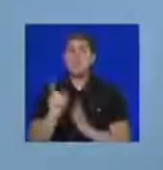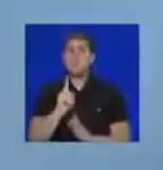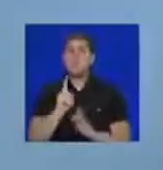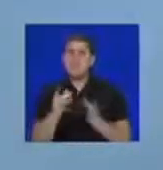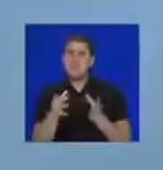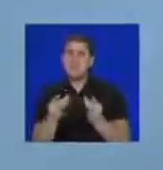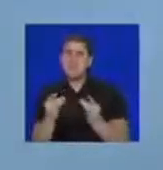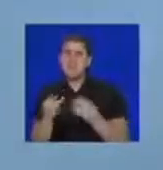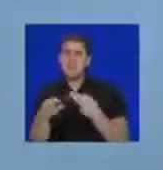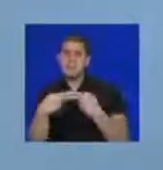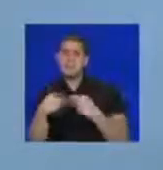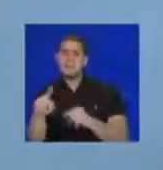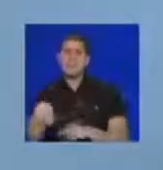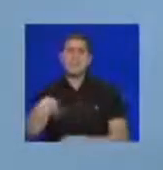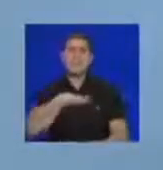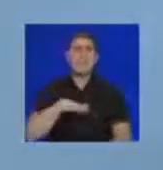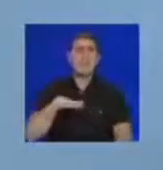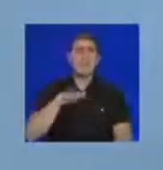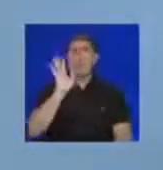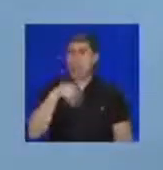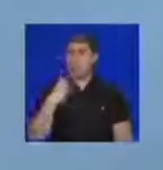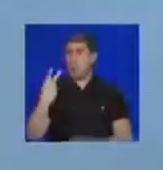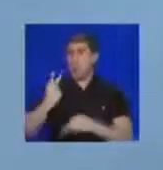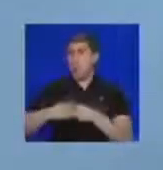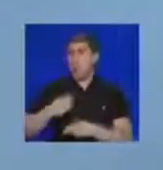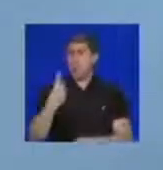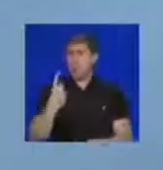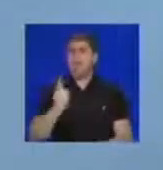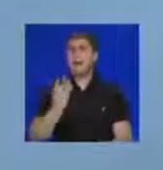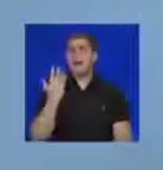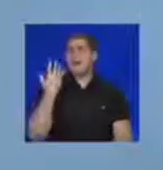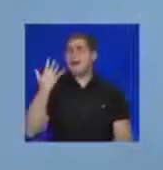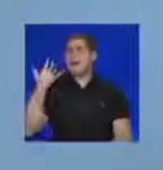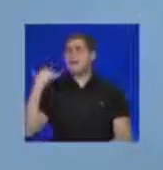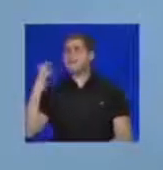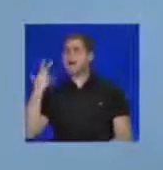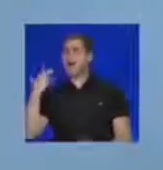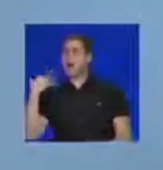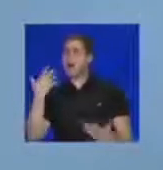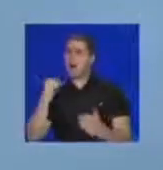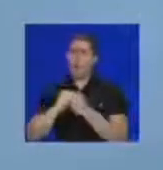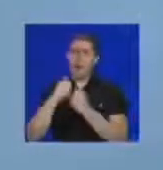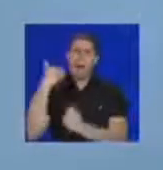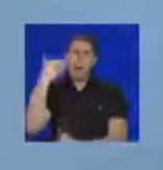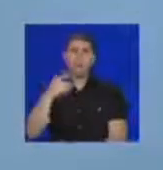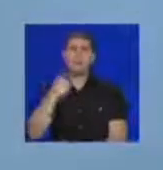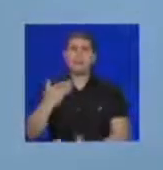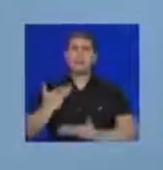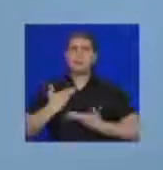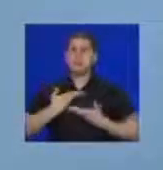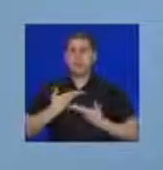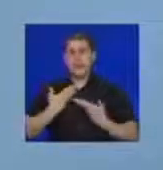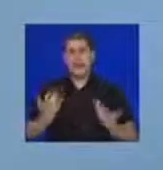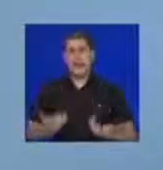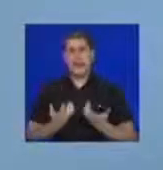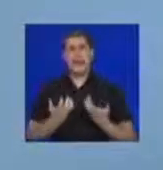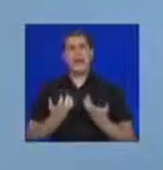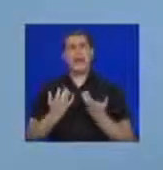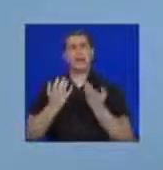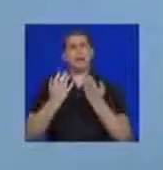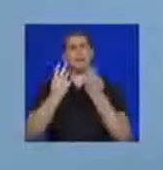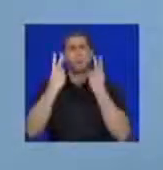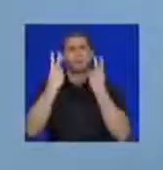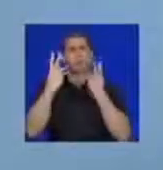במגע, גם כחולים, מה קדם לזה. מה בא אחרי זה? זה נותן לנו כלי מאוד